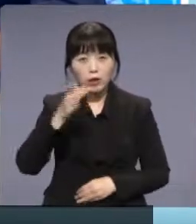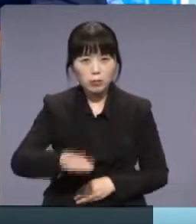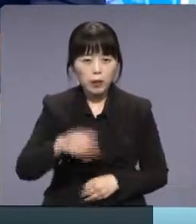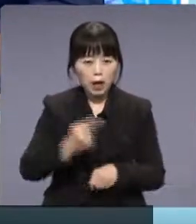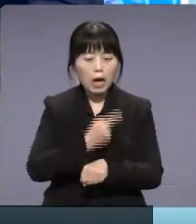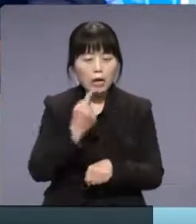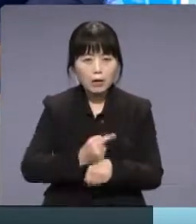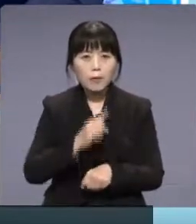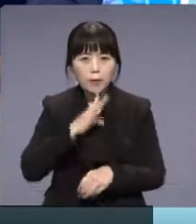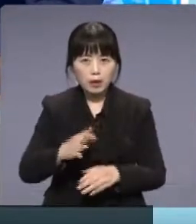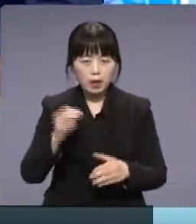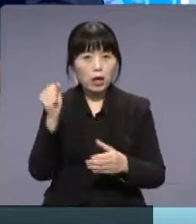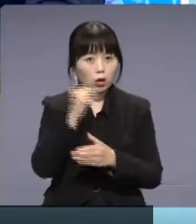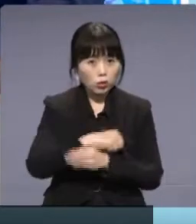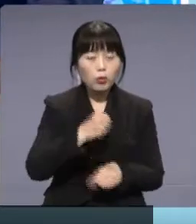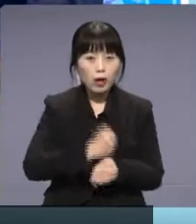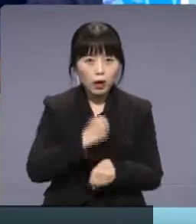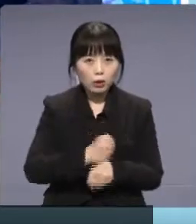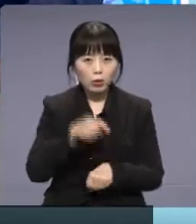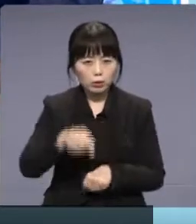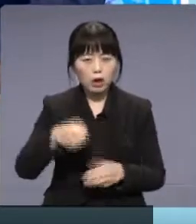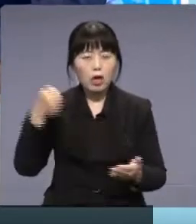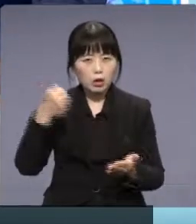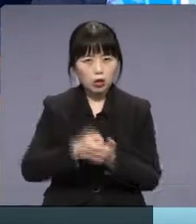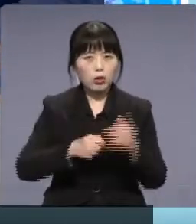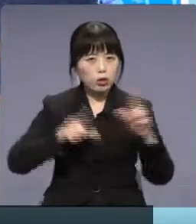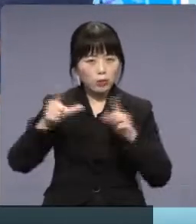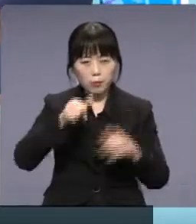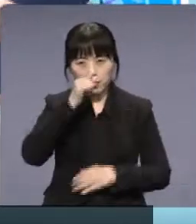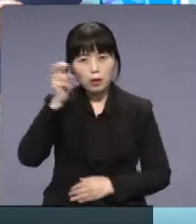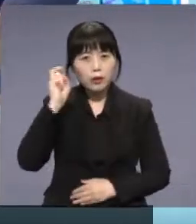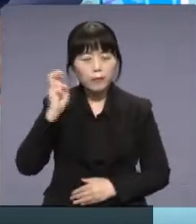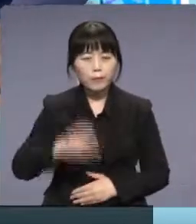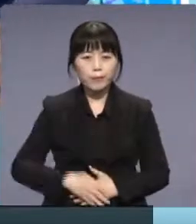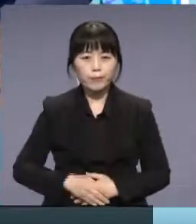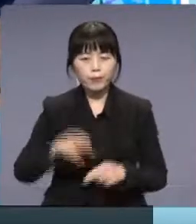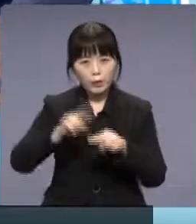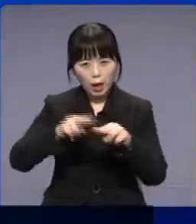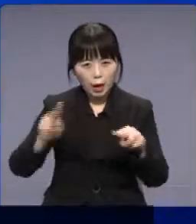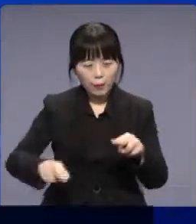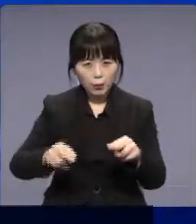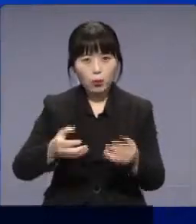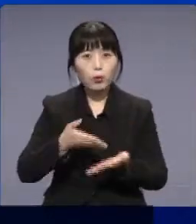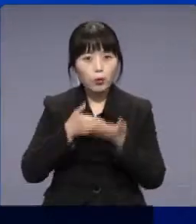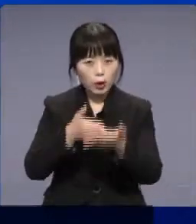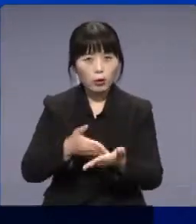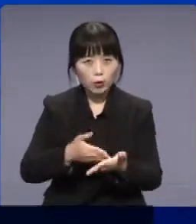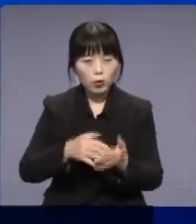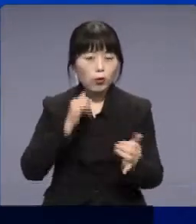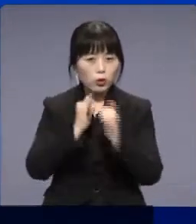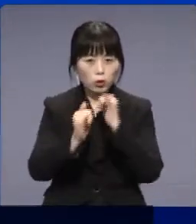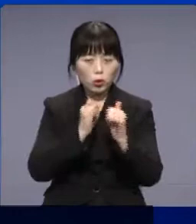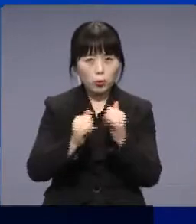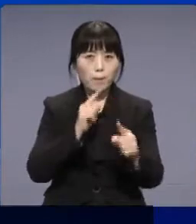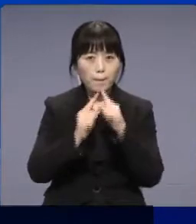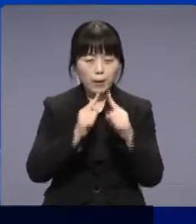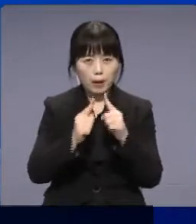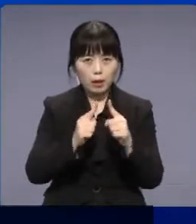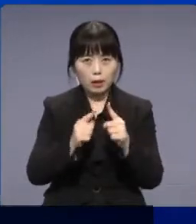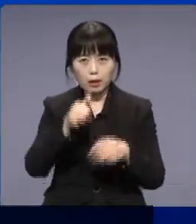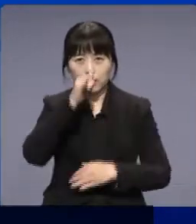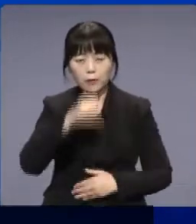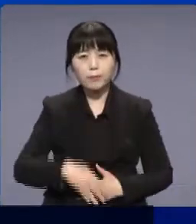시간 만에 수리하고 이게 가장 결정적인 장면이 아닌가 이래 봅니다. 네, 사표를 내고 거기에 따른 언론 인터뷰까지 말씀해